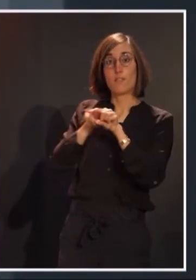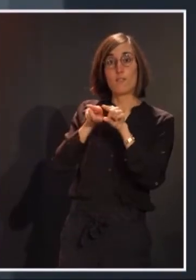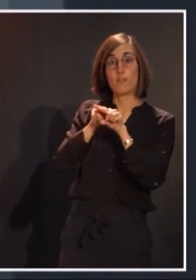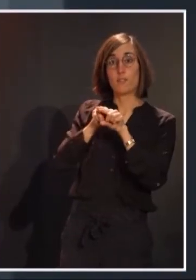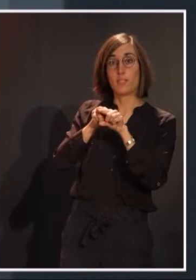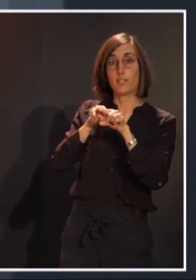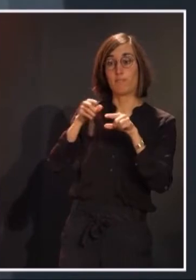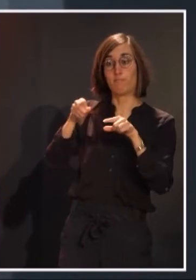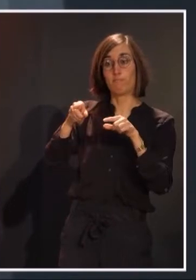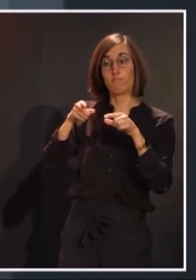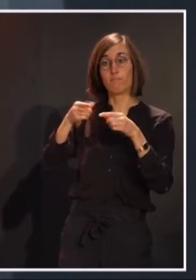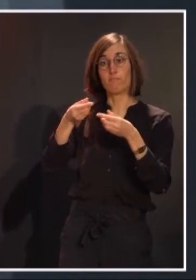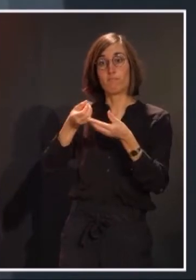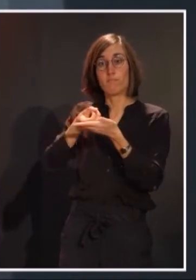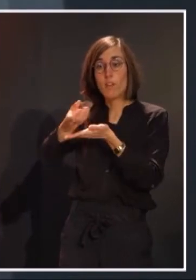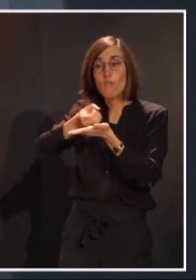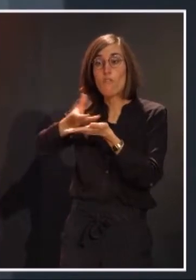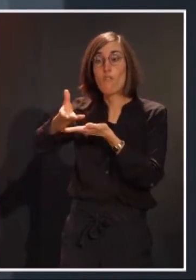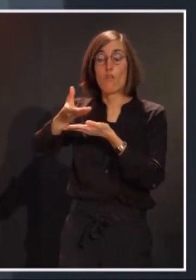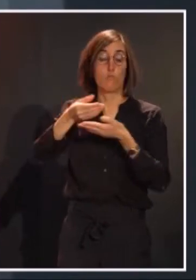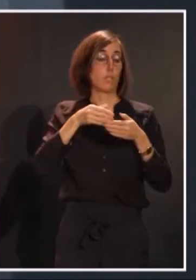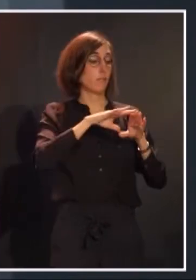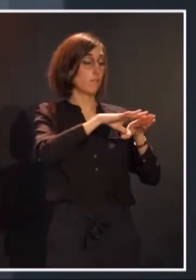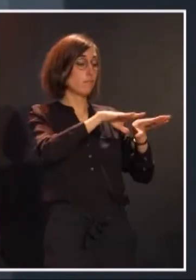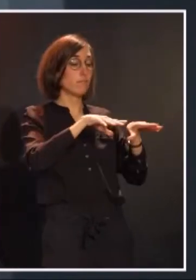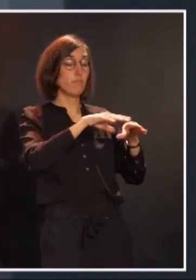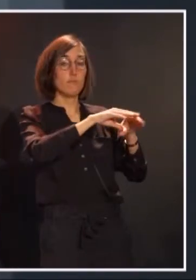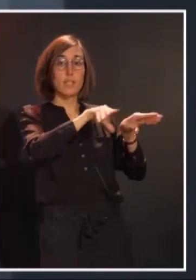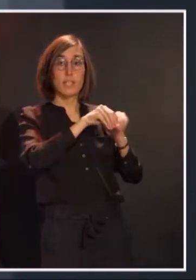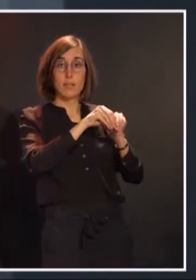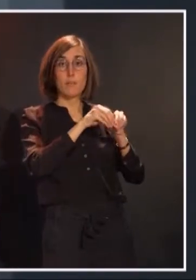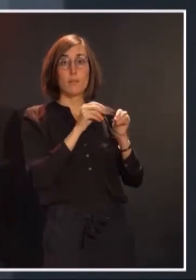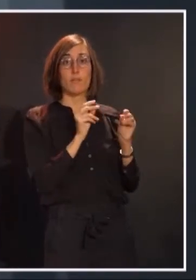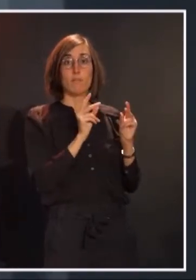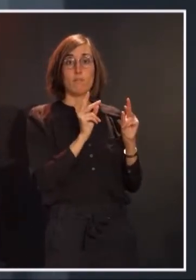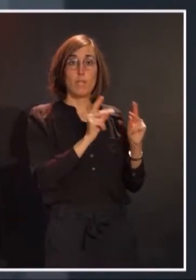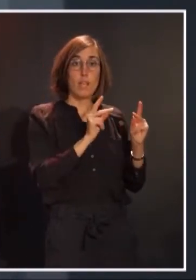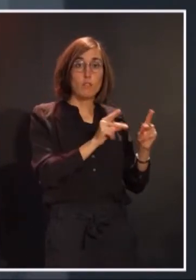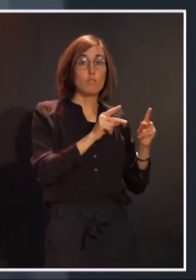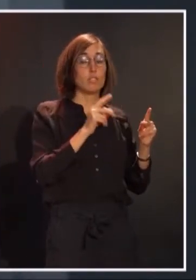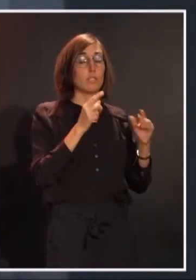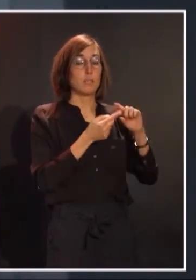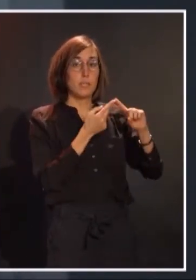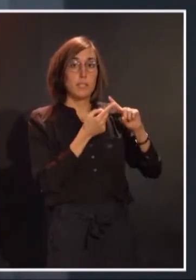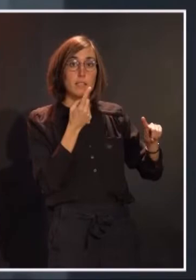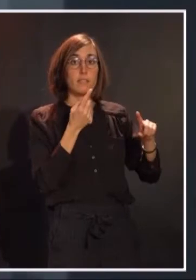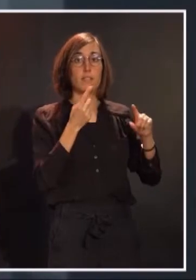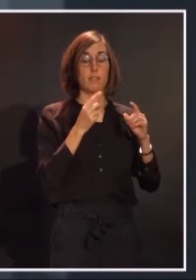de l'unité d'enseignement spécialisée, donc les éducateurs, les orthophonistes et puis les enseignants.